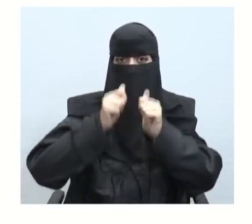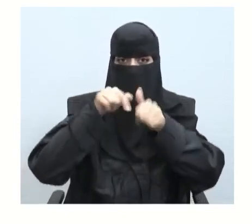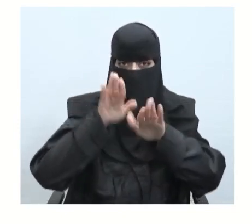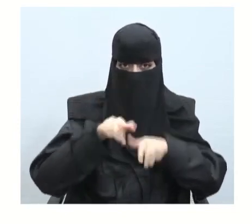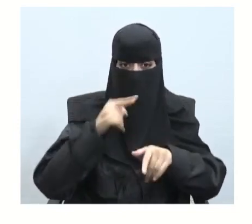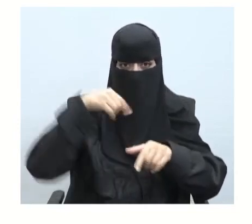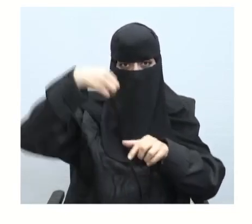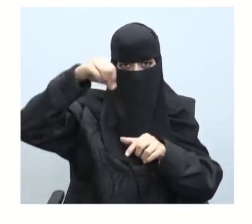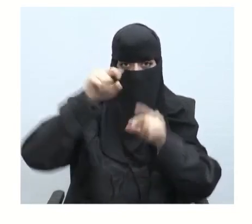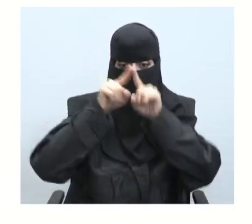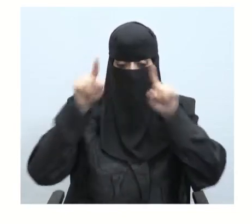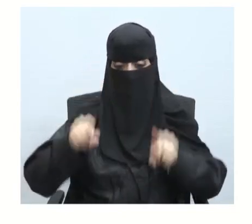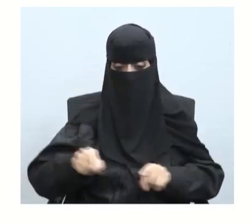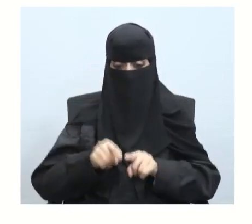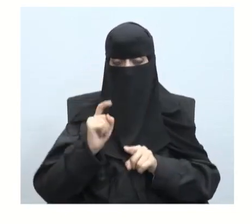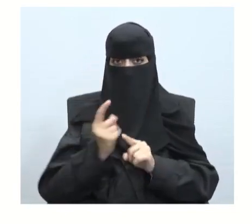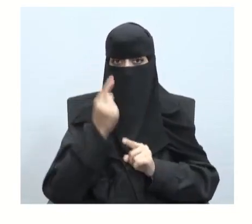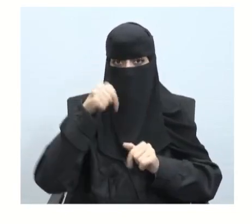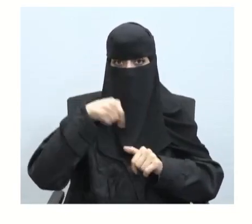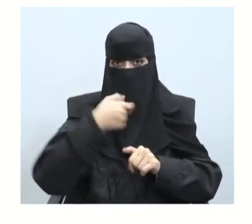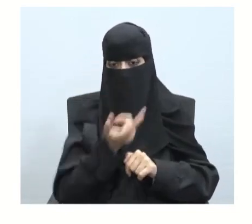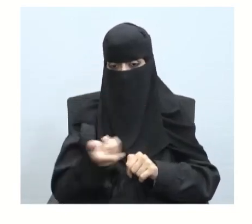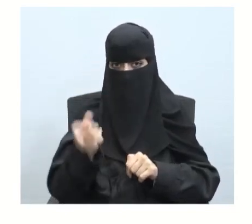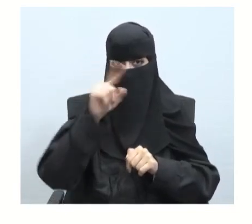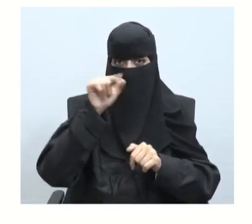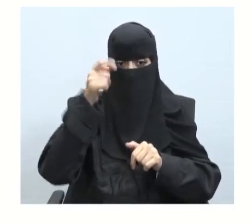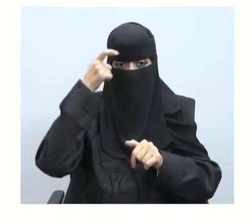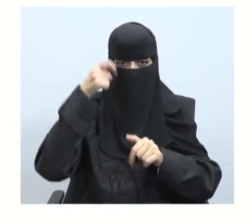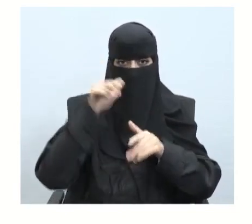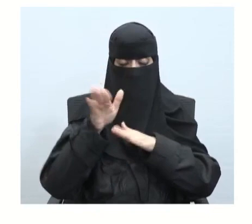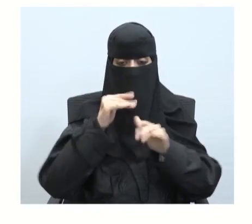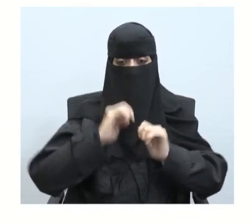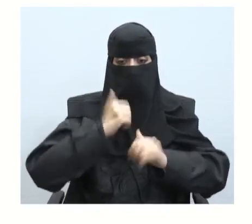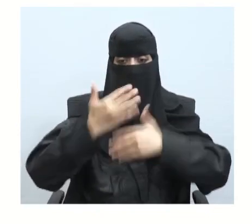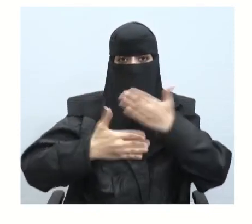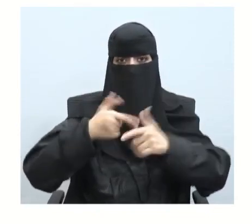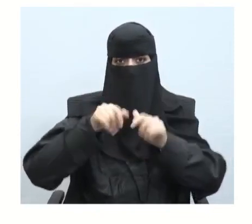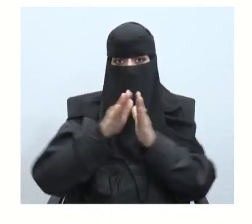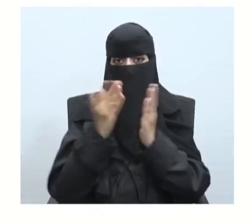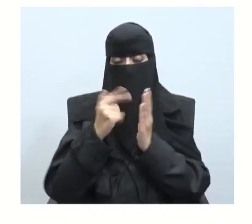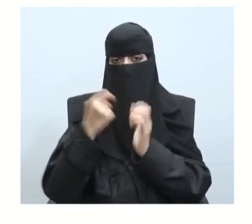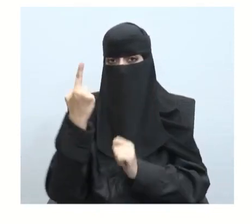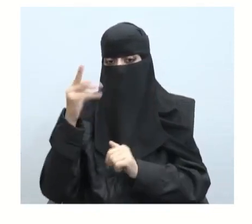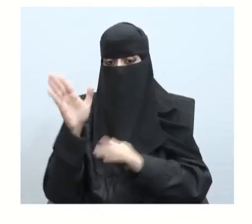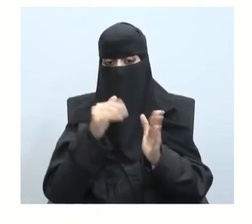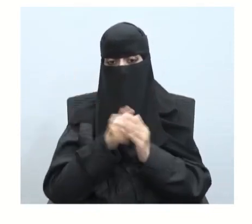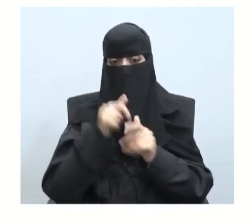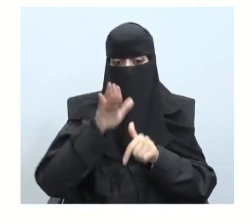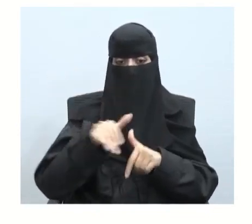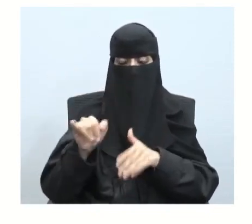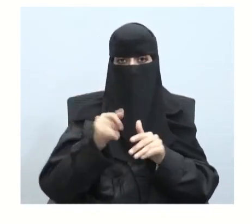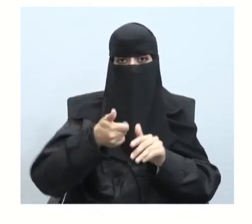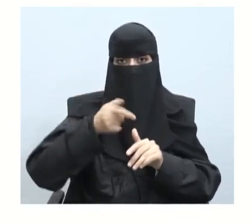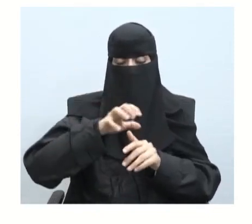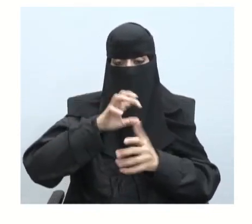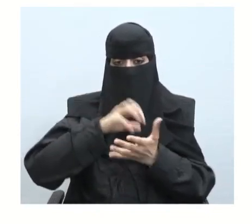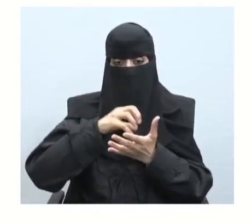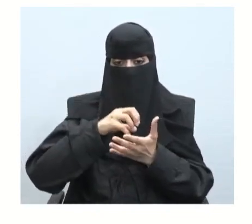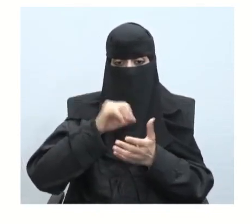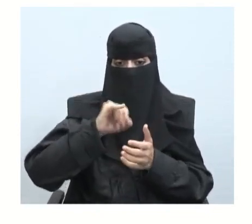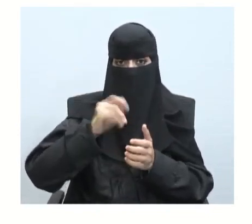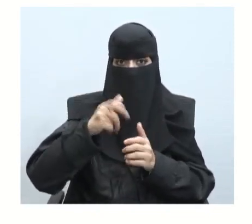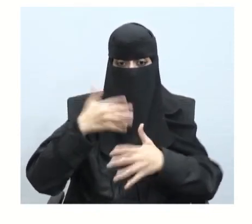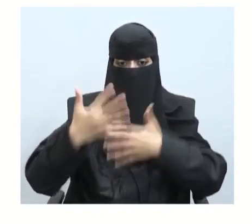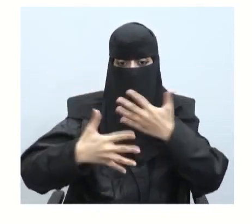ان تجعلها في ورقه واحده وتجمل منظمك بالنسبه للطاقه في صفحه واحده طيب بالنسبه للطاقه الحركيه